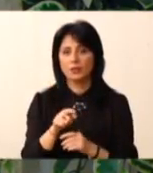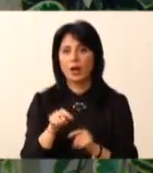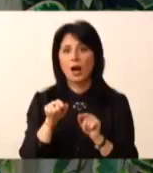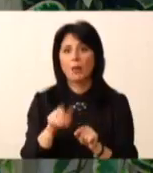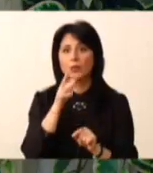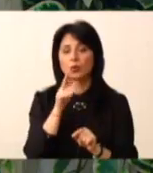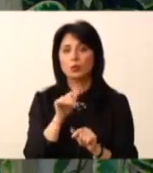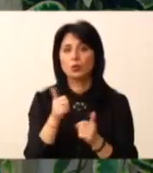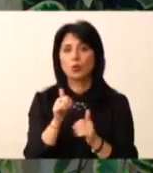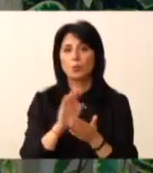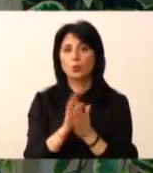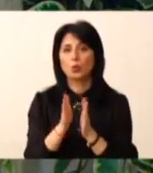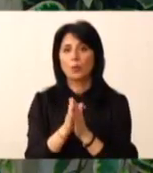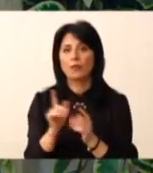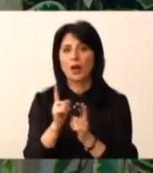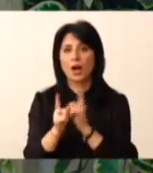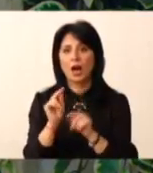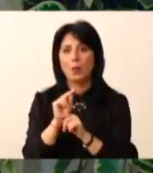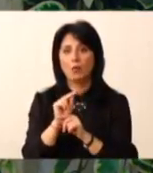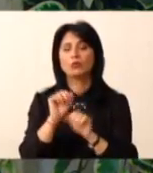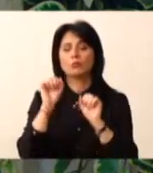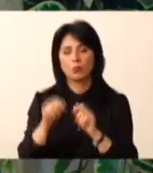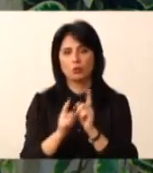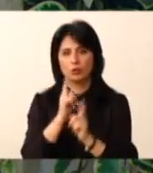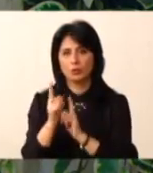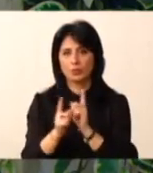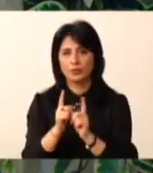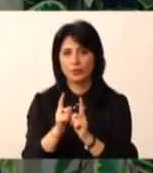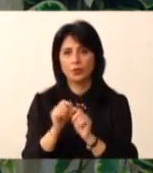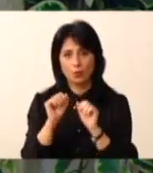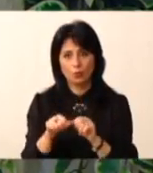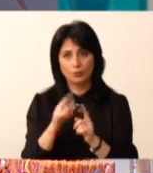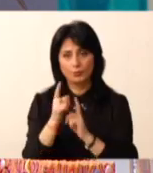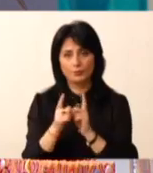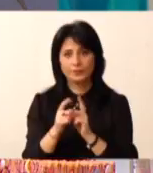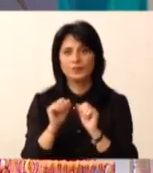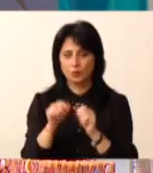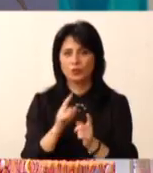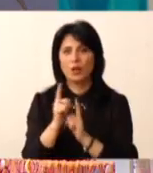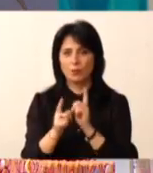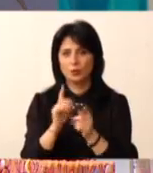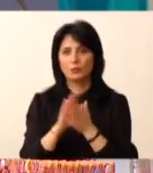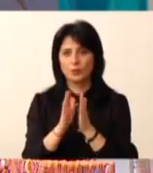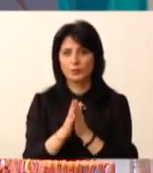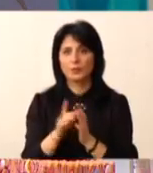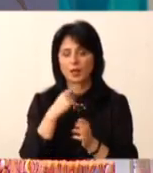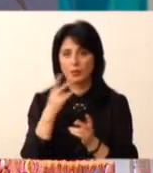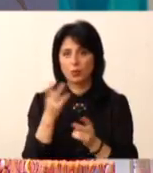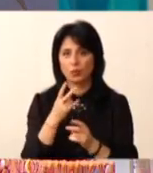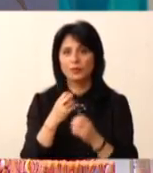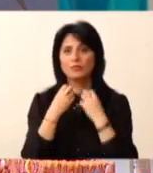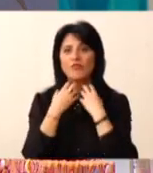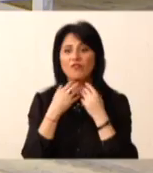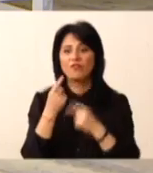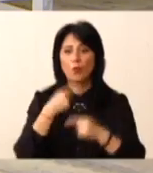არა მდგომარეობის გამოსწორება ცალსახად შეგვიძლია თქვა. შეიძლება ხომ აიო მდგომარეობის გამოსწორება ფარისებრი